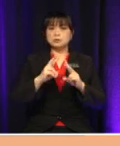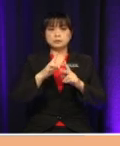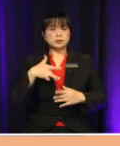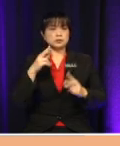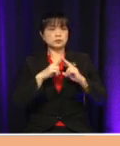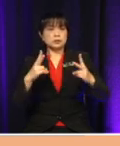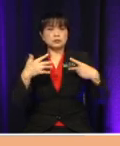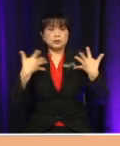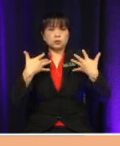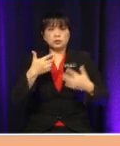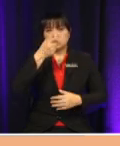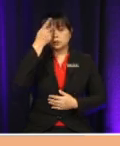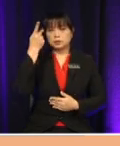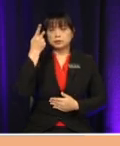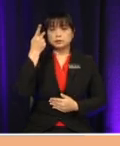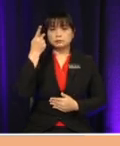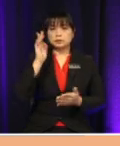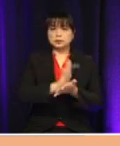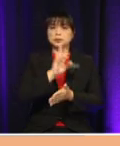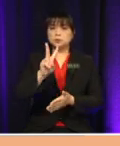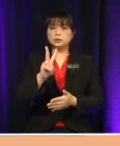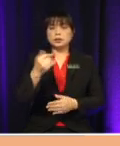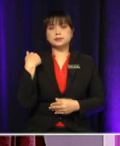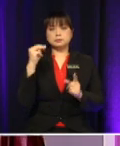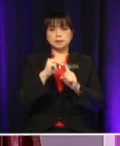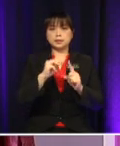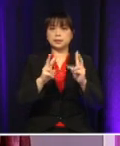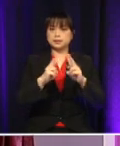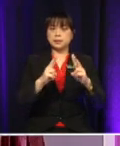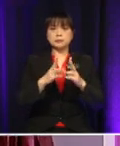ini memberi membawa marca yang sangat-sangat besar